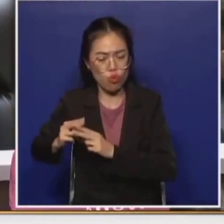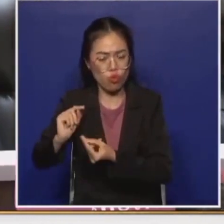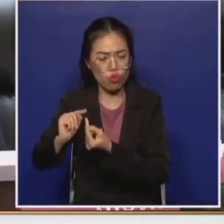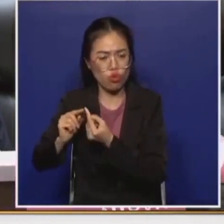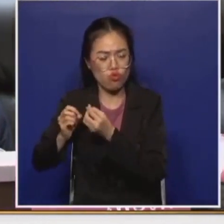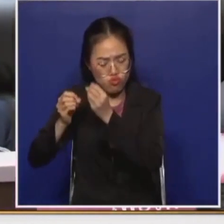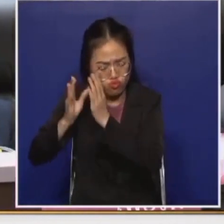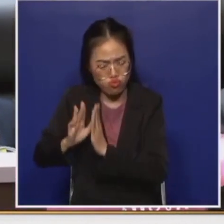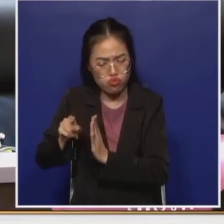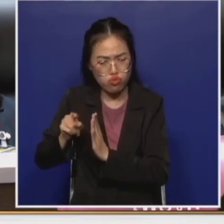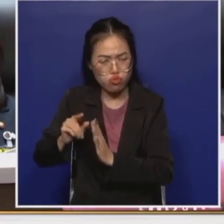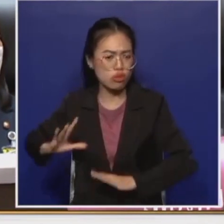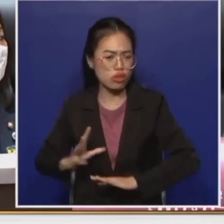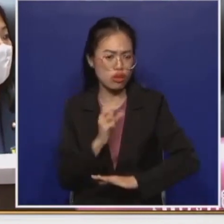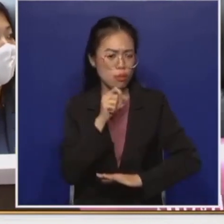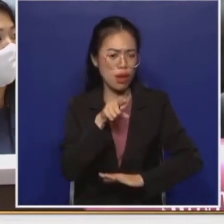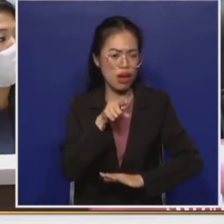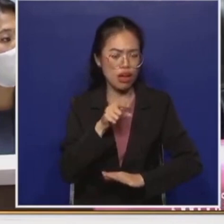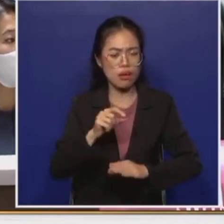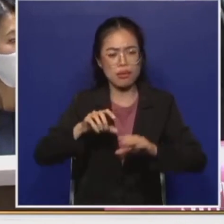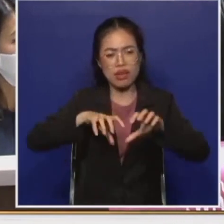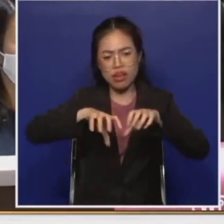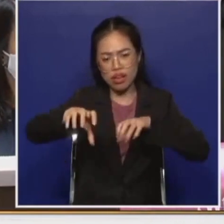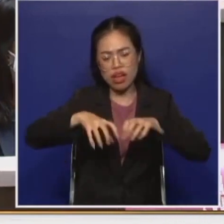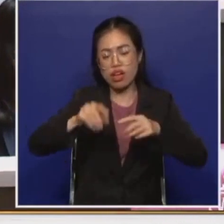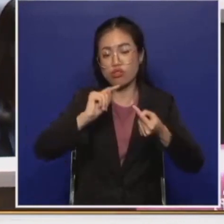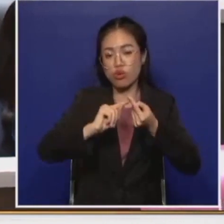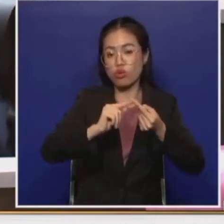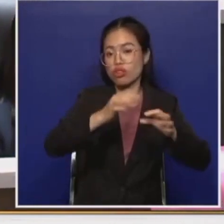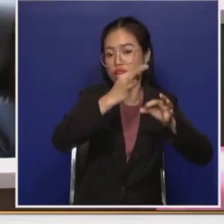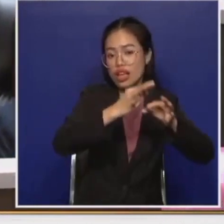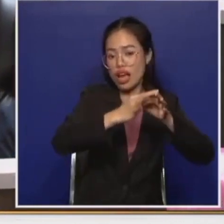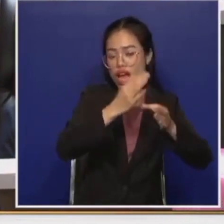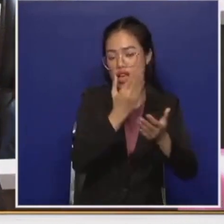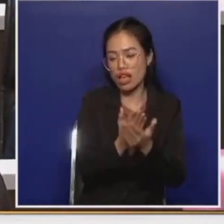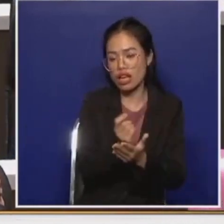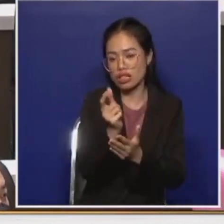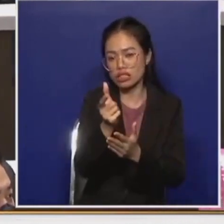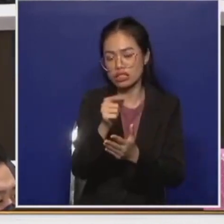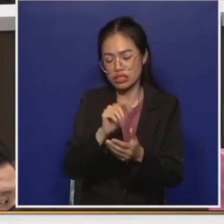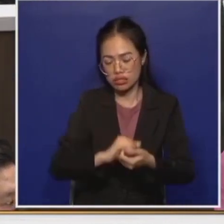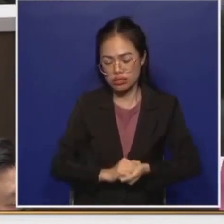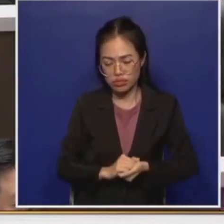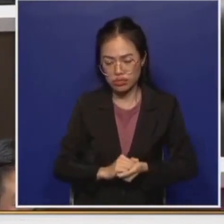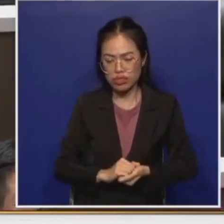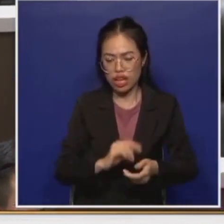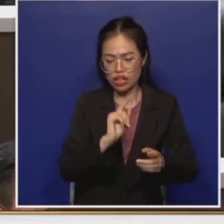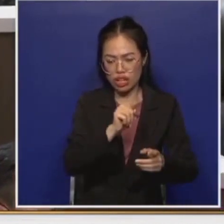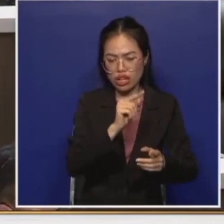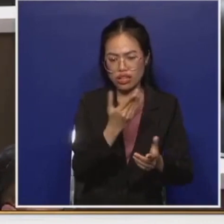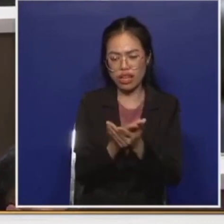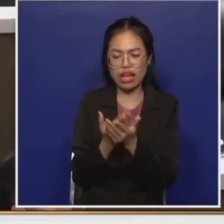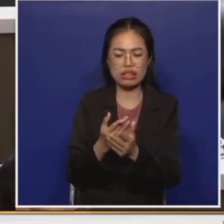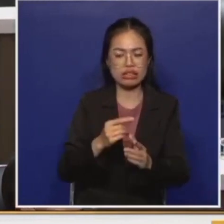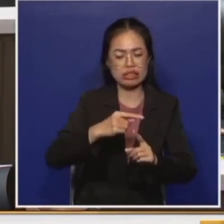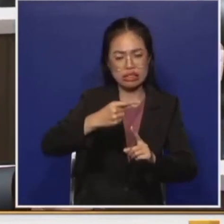มีกนใกลที่ไปจัดการจากทนคารคืนให้ท่านได้มา LED ละ 200 ล้านโดยประ